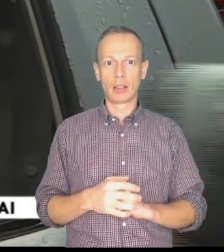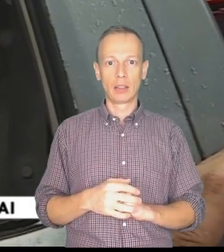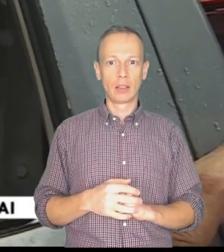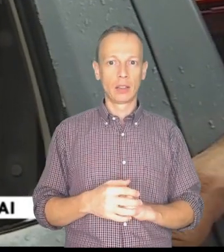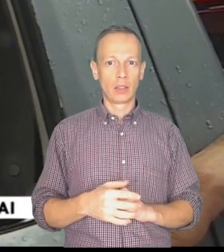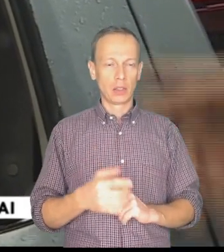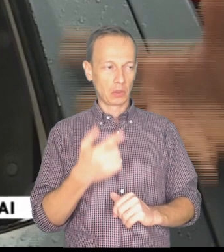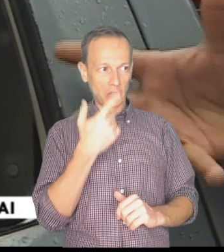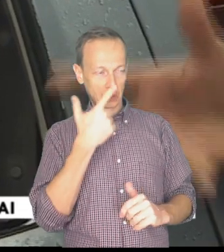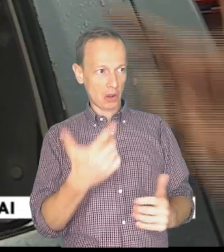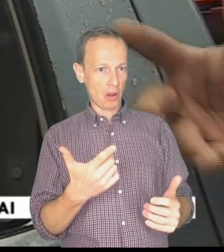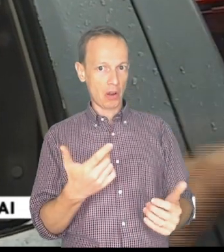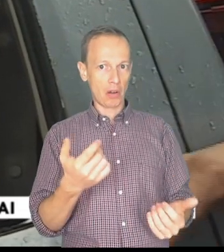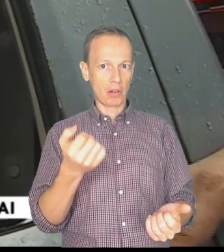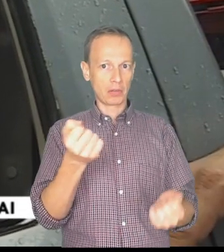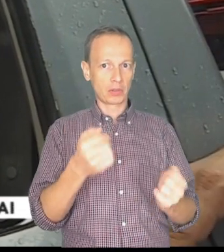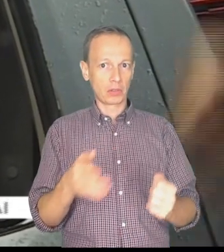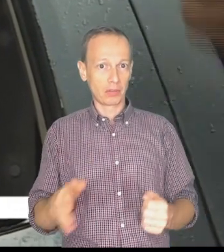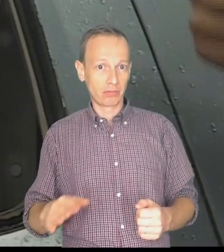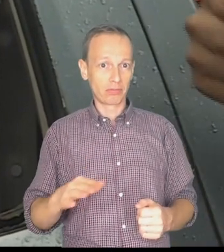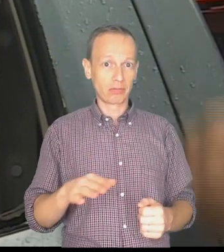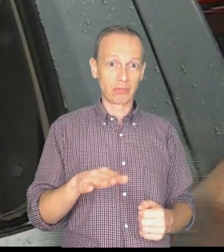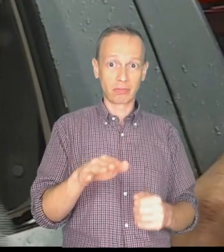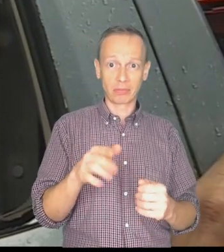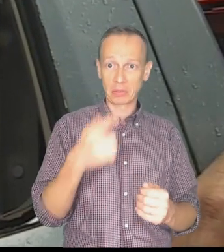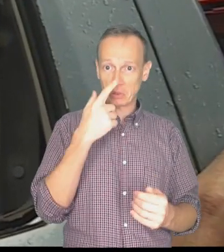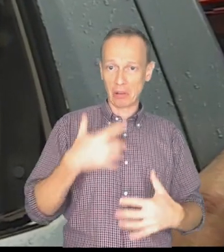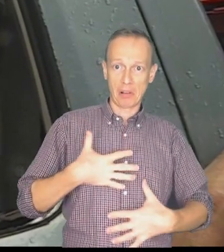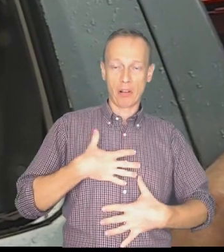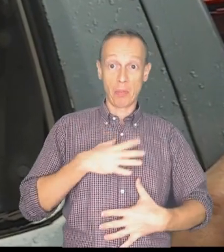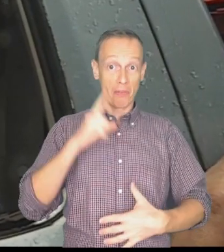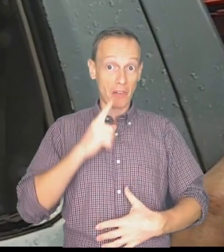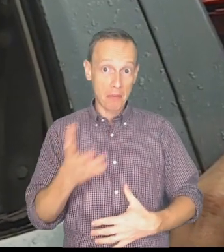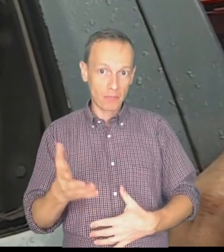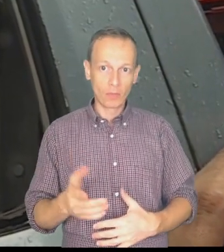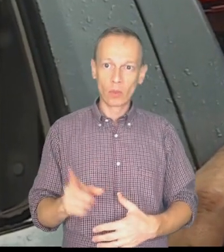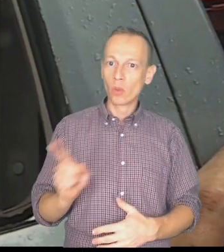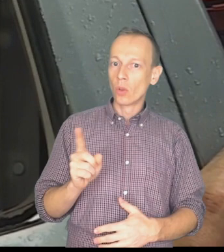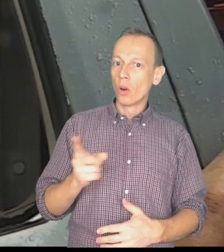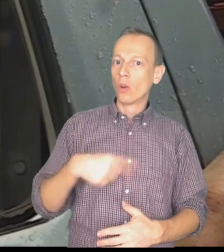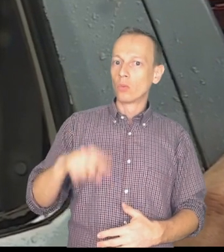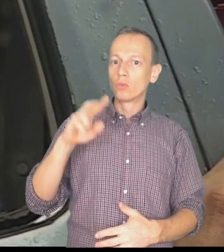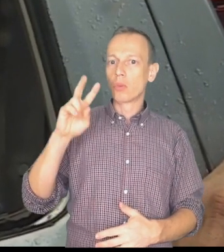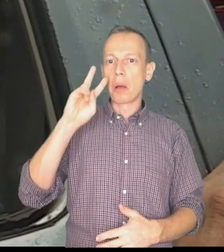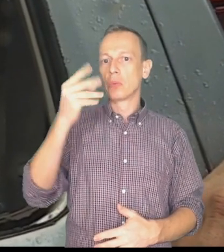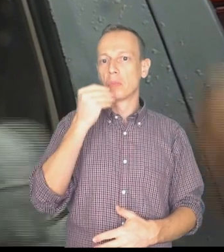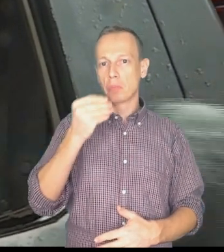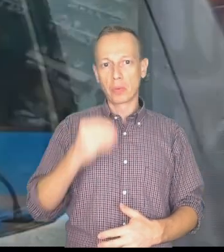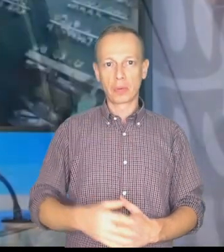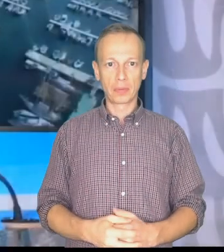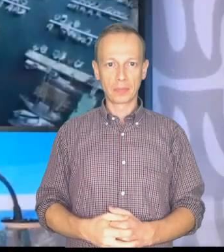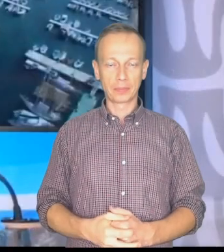Pour une femme, ça ne t'impressionne pas le fait de sortir des véhicules dans des conditions comme ça ? À force, avec le métier, après ça rentre.